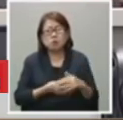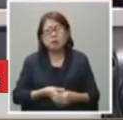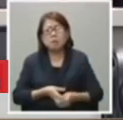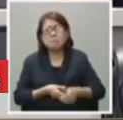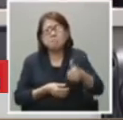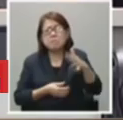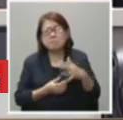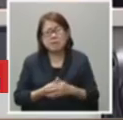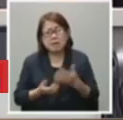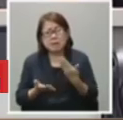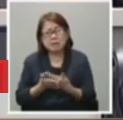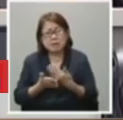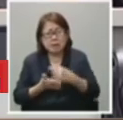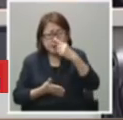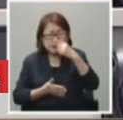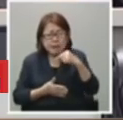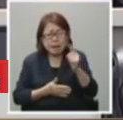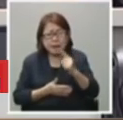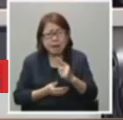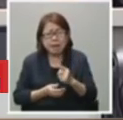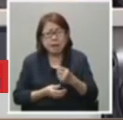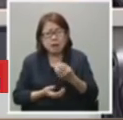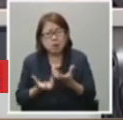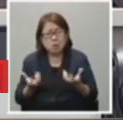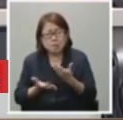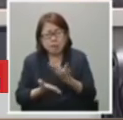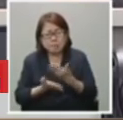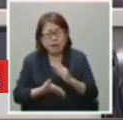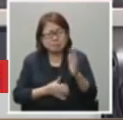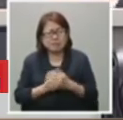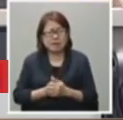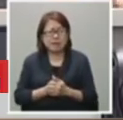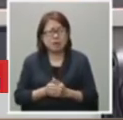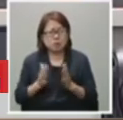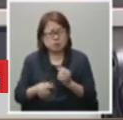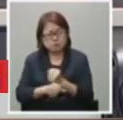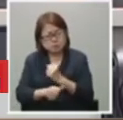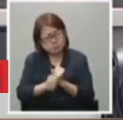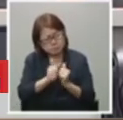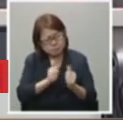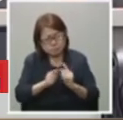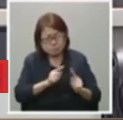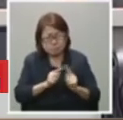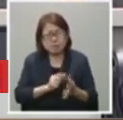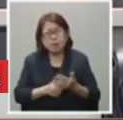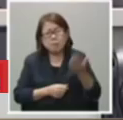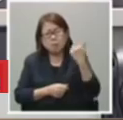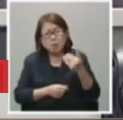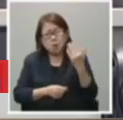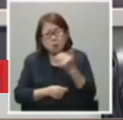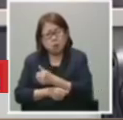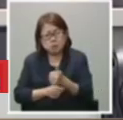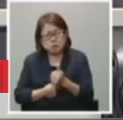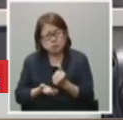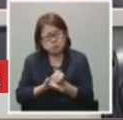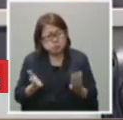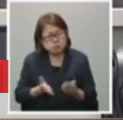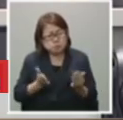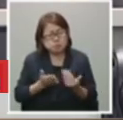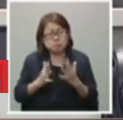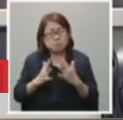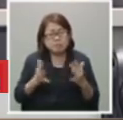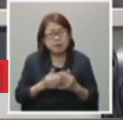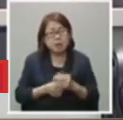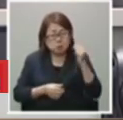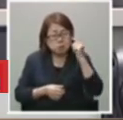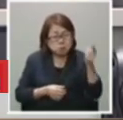เงินแข็งแต่เป็นเพราะความสามารถแข่งขันที่หายไปแรงหนุนส่งในอดีตไม่มีอีกแล้วรู้เหมือนกันนะเนี่ยทำไม